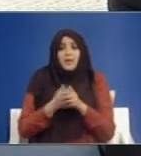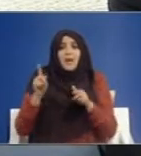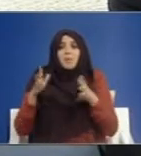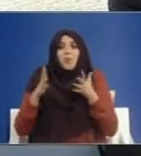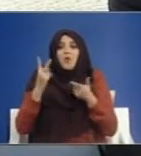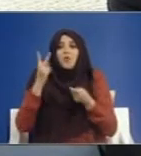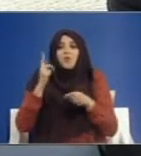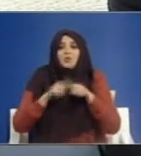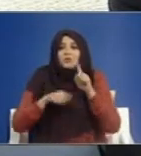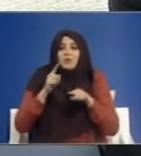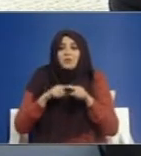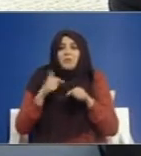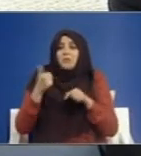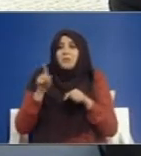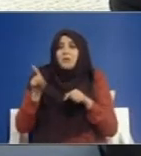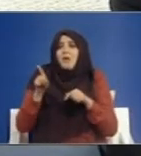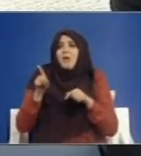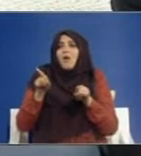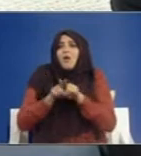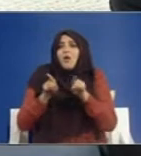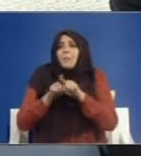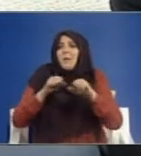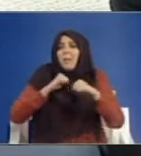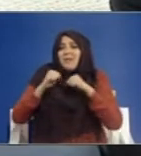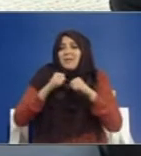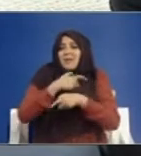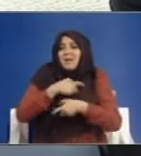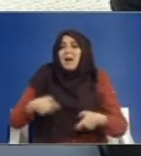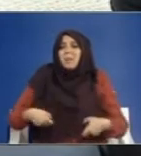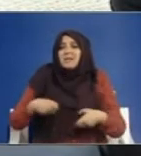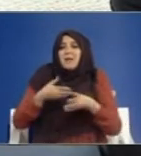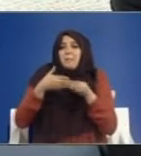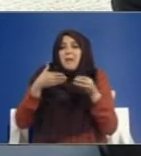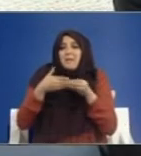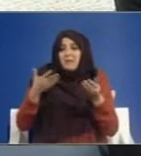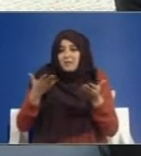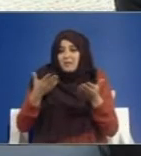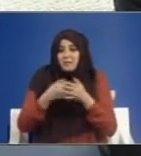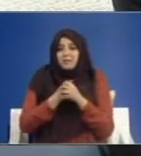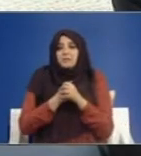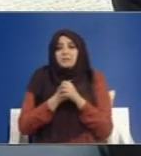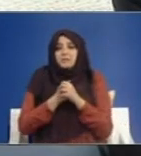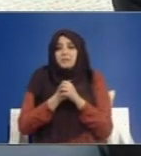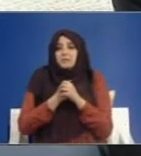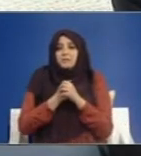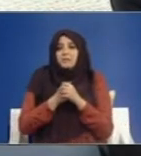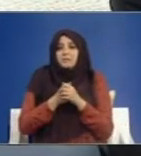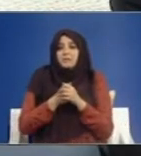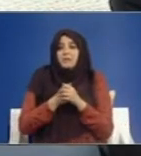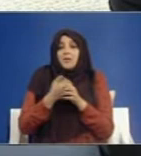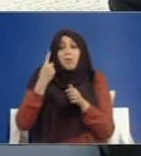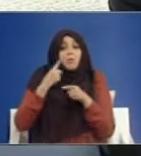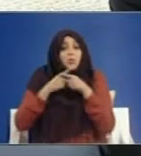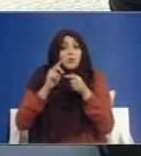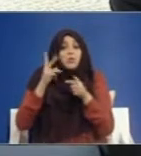فيه شيء لما اتفقت هي وزوجها على أساس أن السكنة تكون بيناتهم أنها وقعت في التزوير أو ما إلى ذلك، وخافت من جهة أخرى